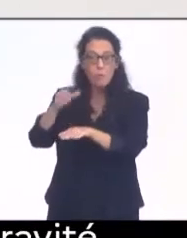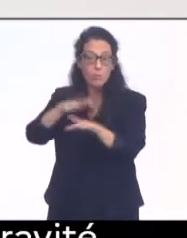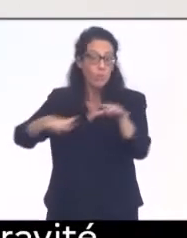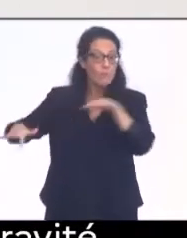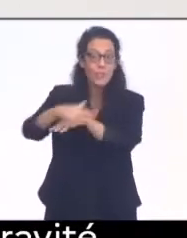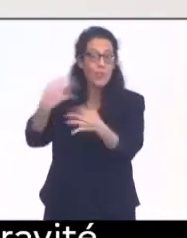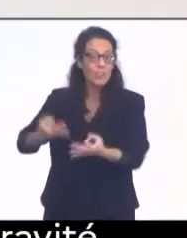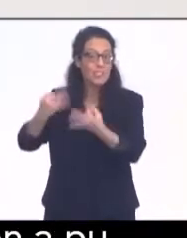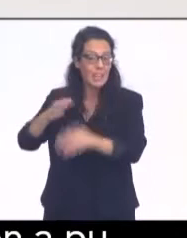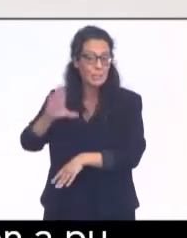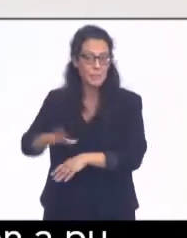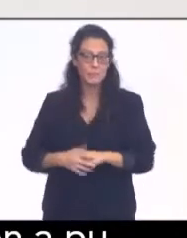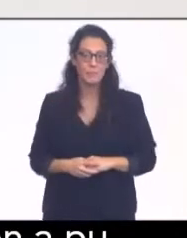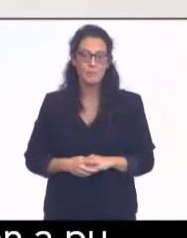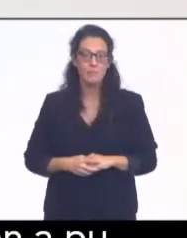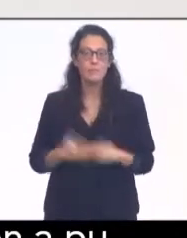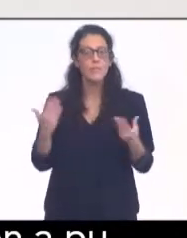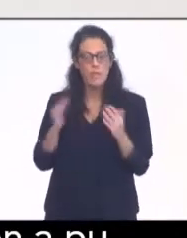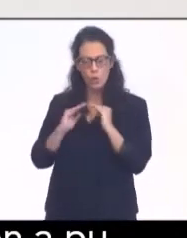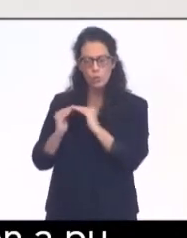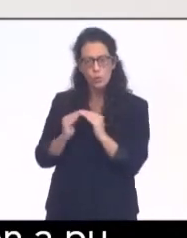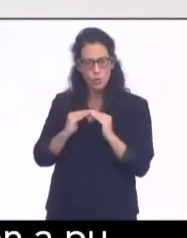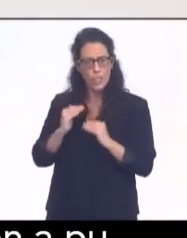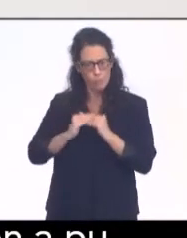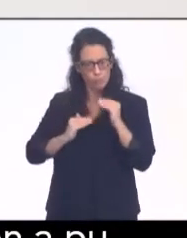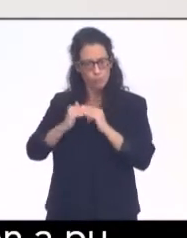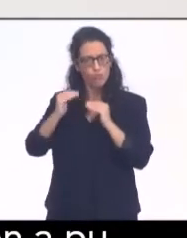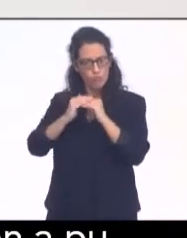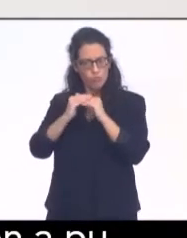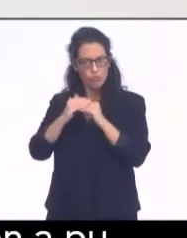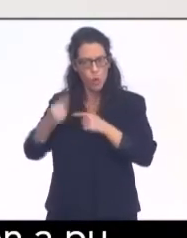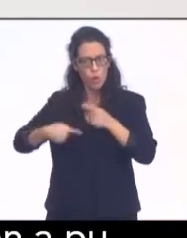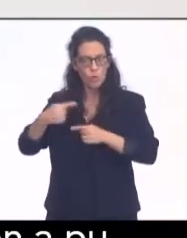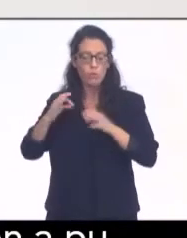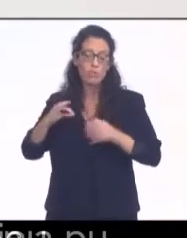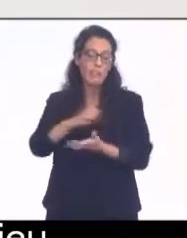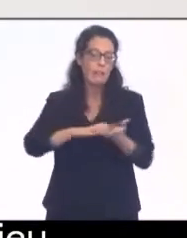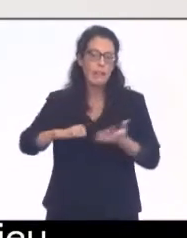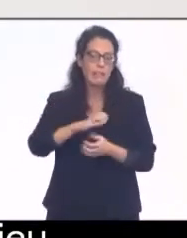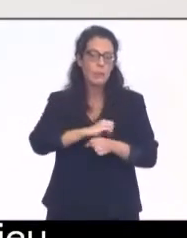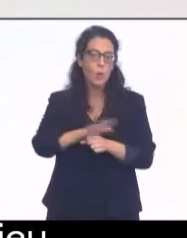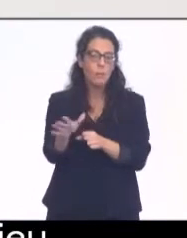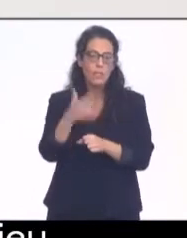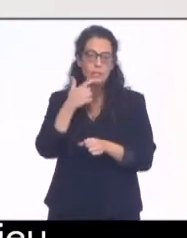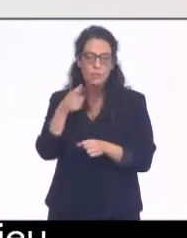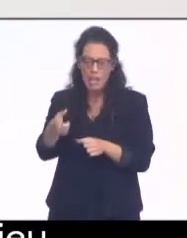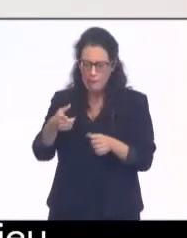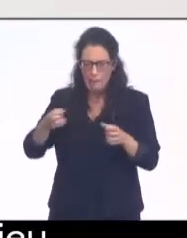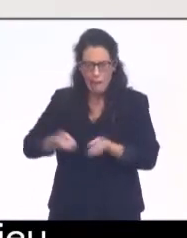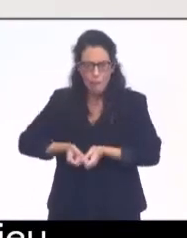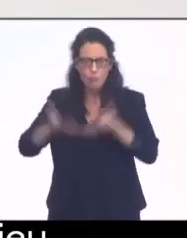la personne. Donc ce sont des communautés qui sont en train de se bâtir. Vous imaginez bien qu'avec la crise Covid, nous n'avons pas pu travailler en profondeur